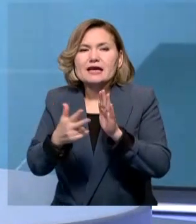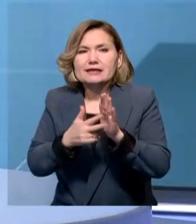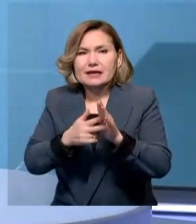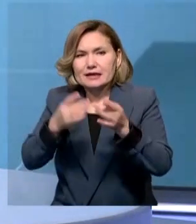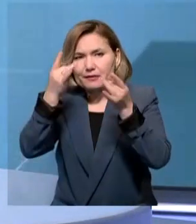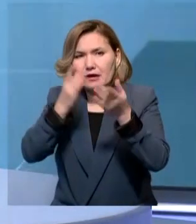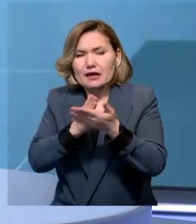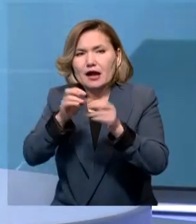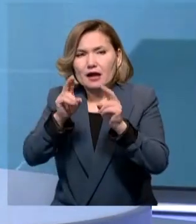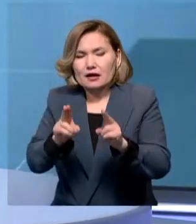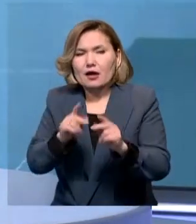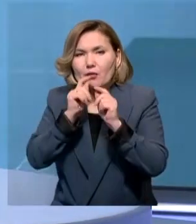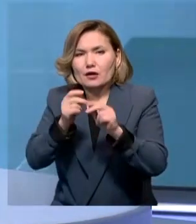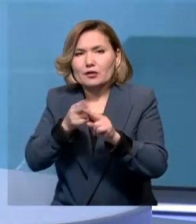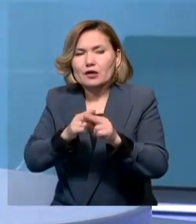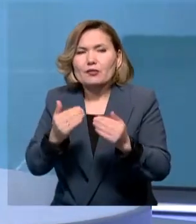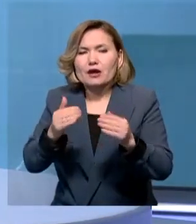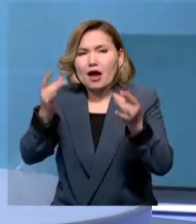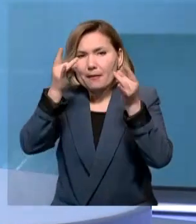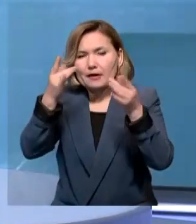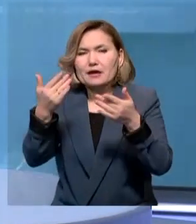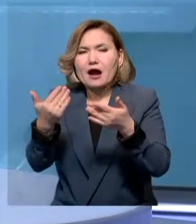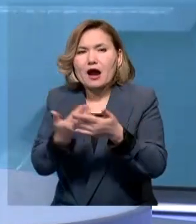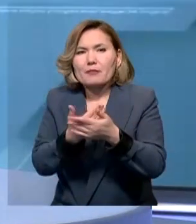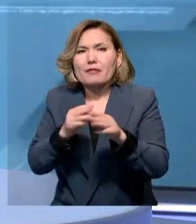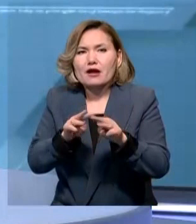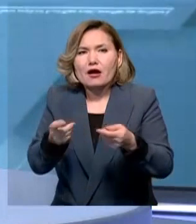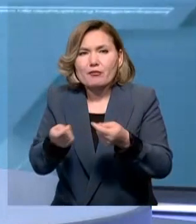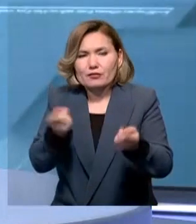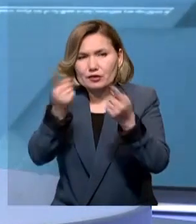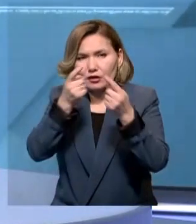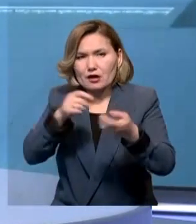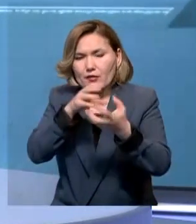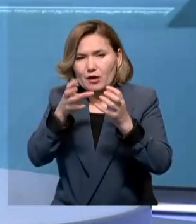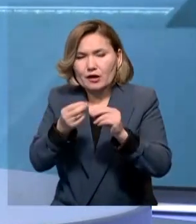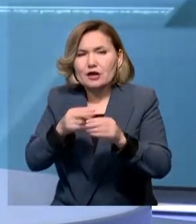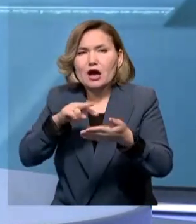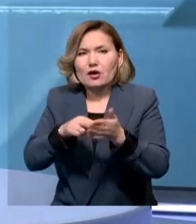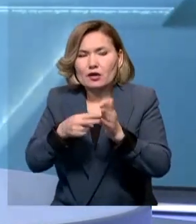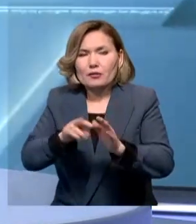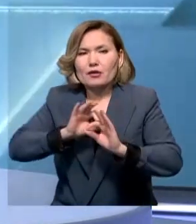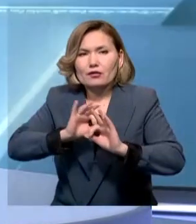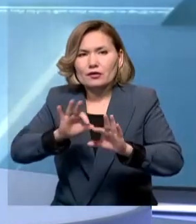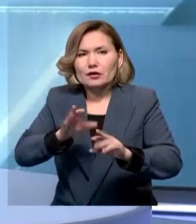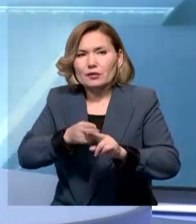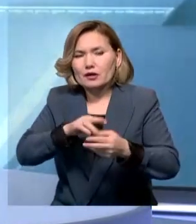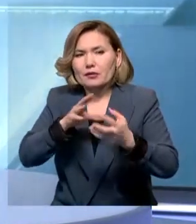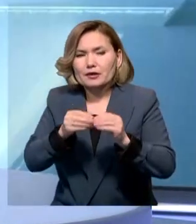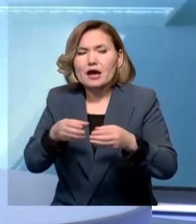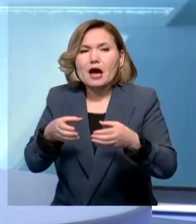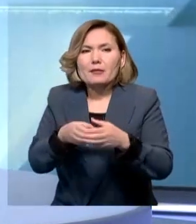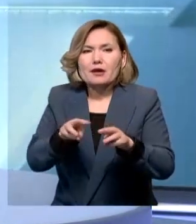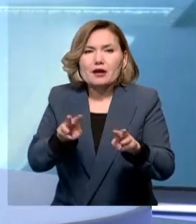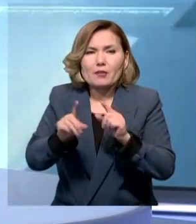қайраткеріне табысталды. Бүгін мәдениет және ақпарат министрлігі өткен жылға қорытынды жасап, алдағы жоспарды бір пысықтап алды.